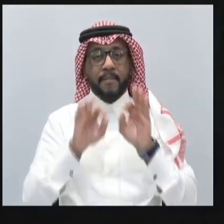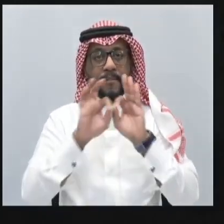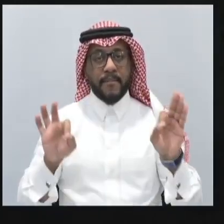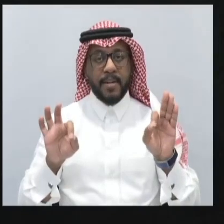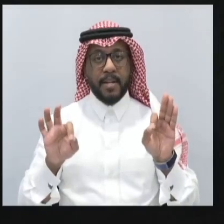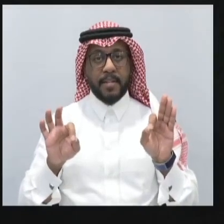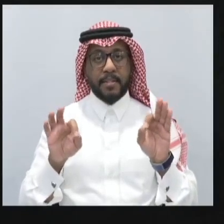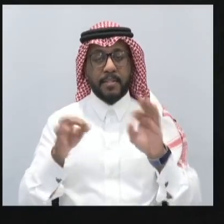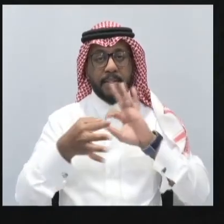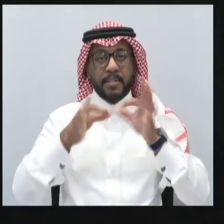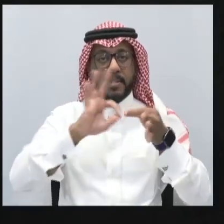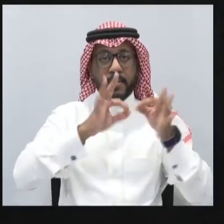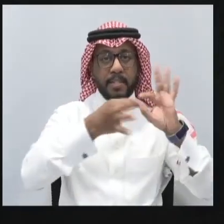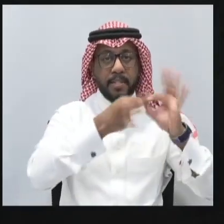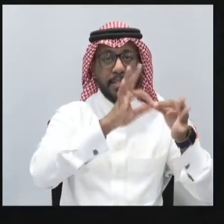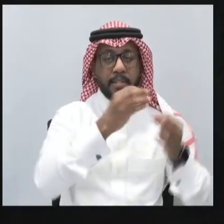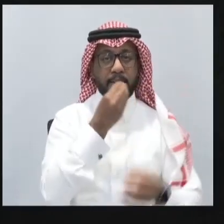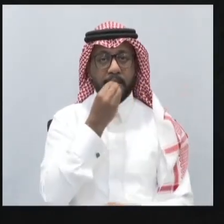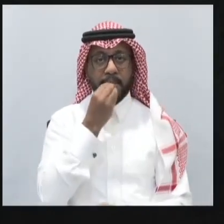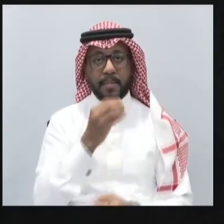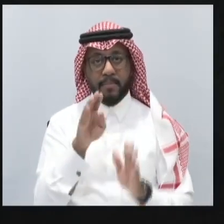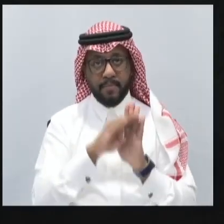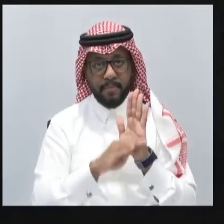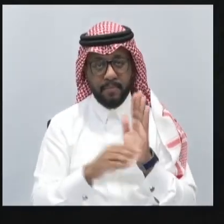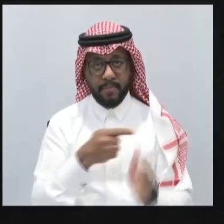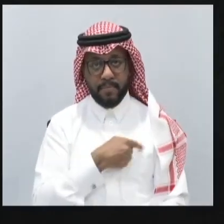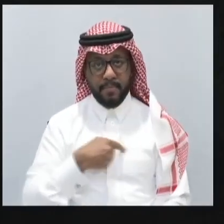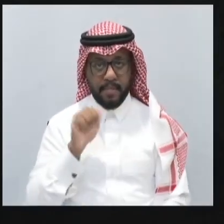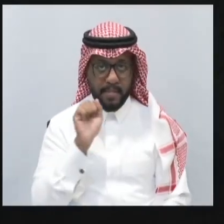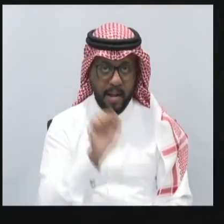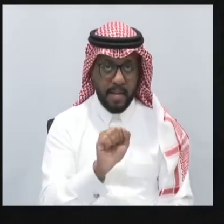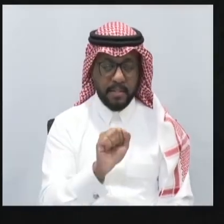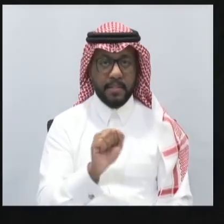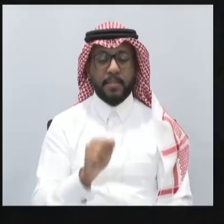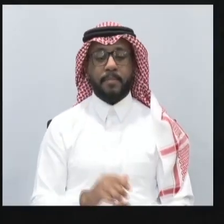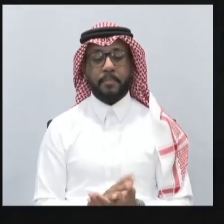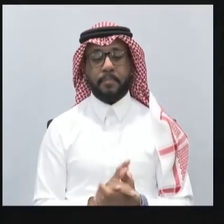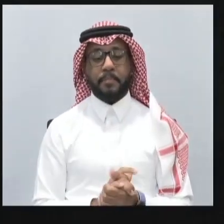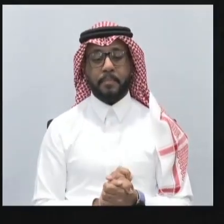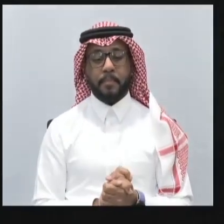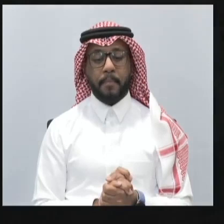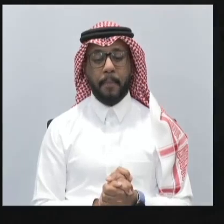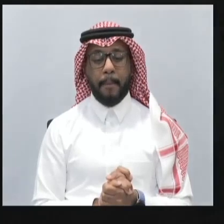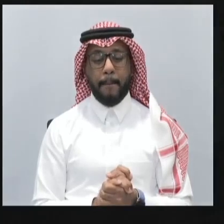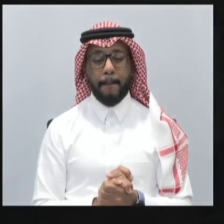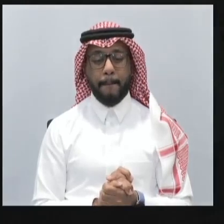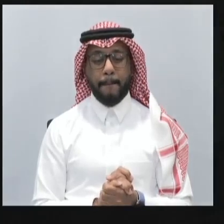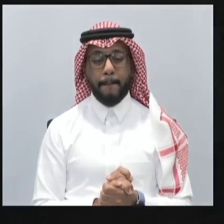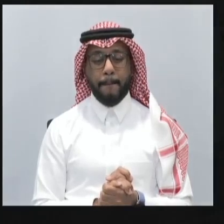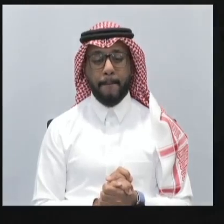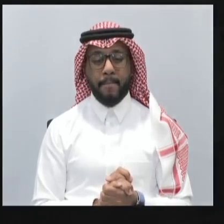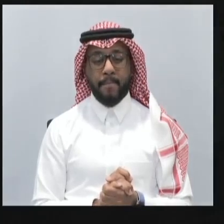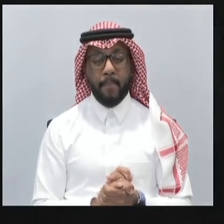اسميها سلسله غذائيه اسميها سلسله غذائيه